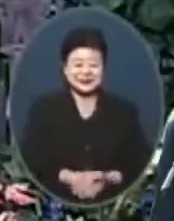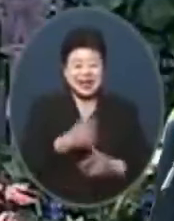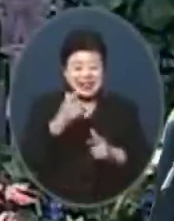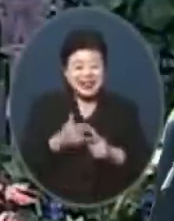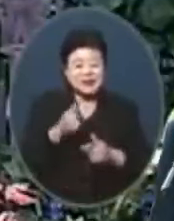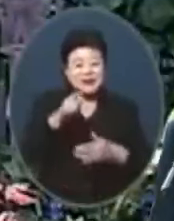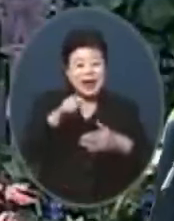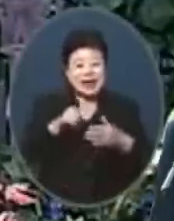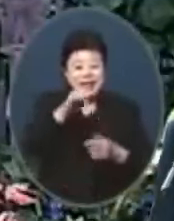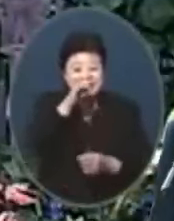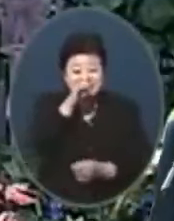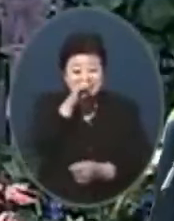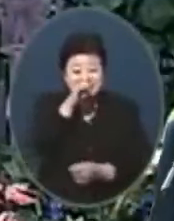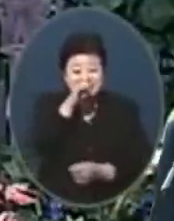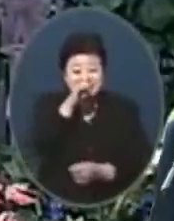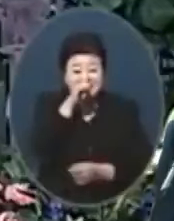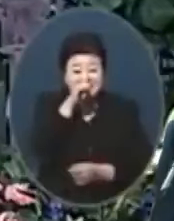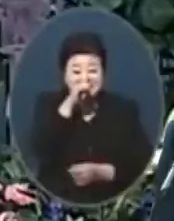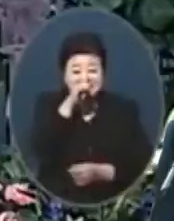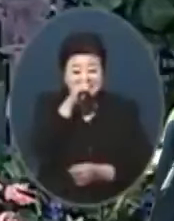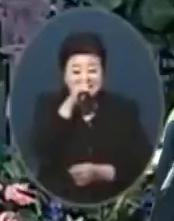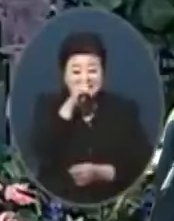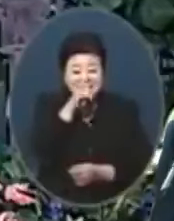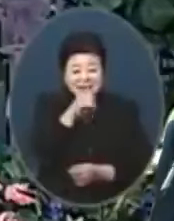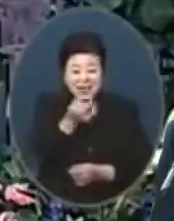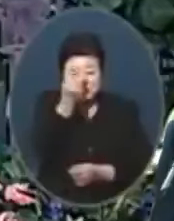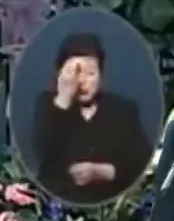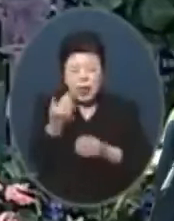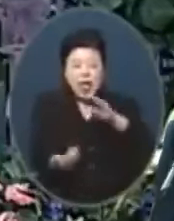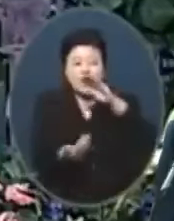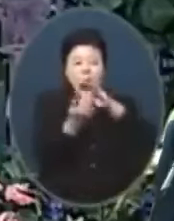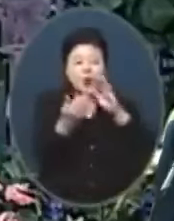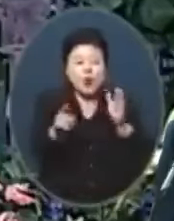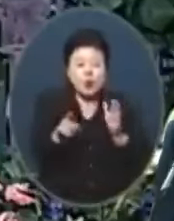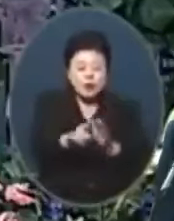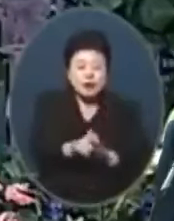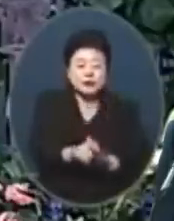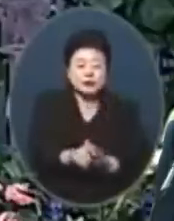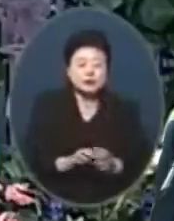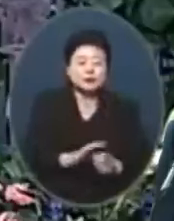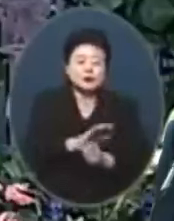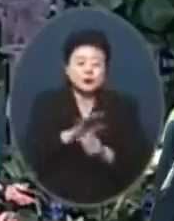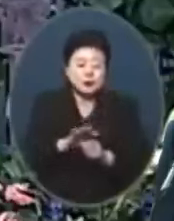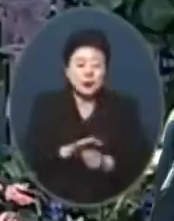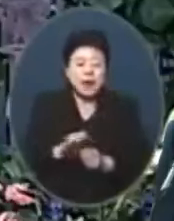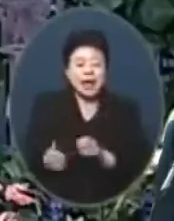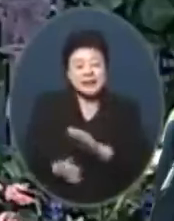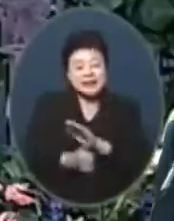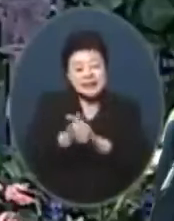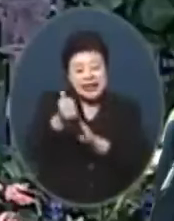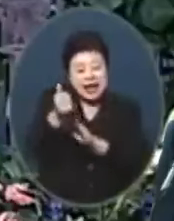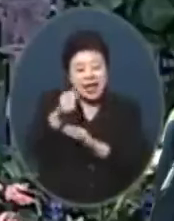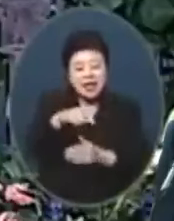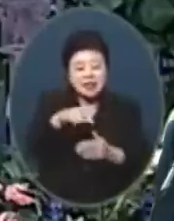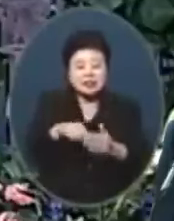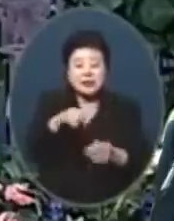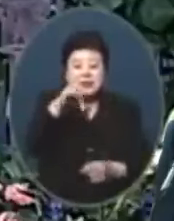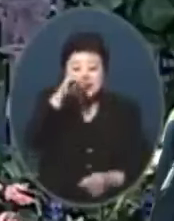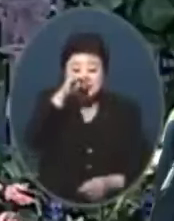예수님 안에 있는 최고의 믿음, 최고의 소망, 최고의 사랑이 그곳에 있는